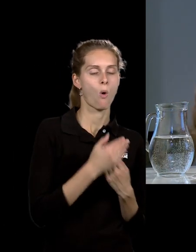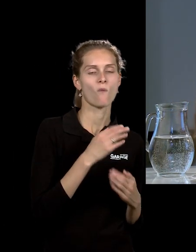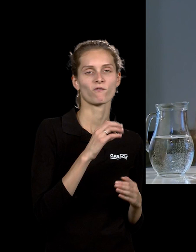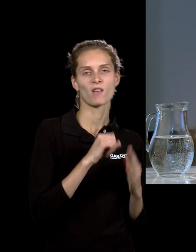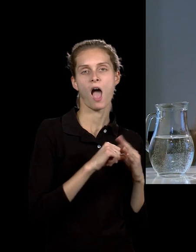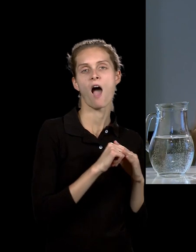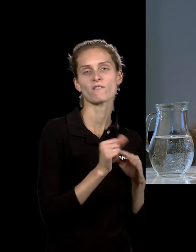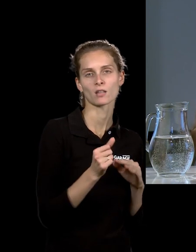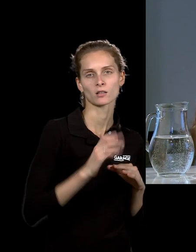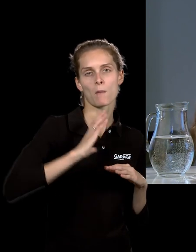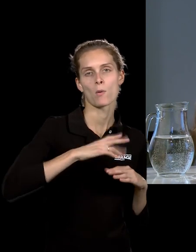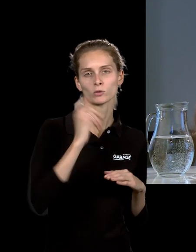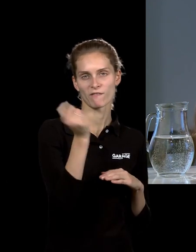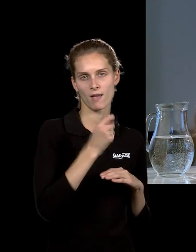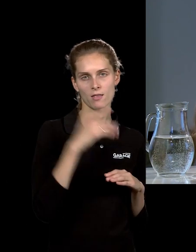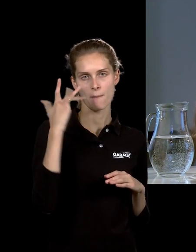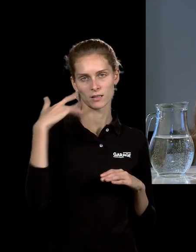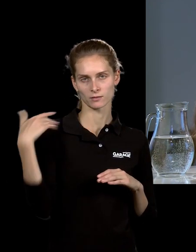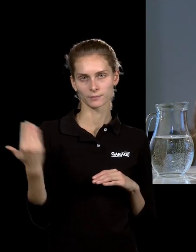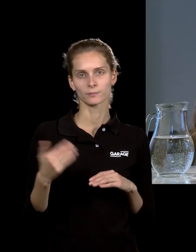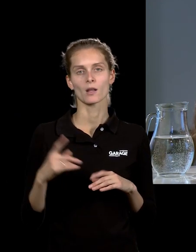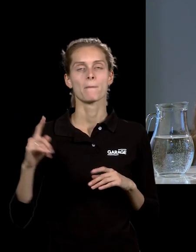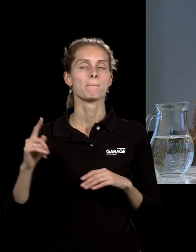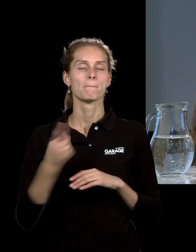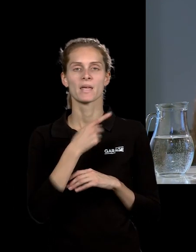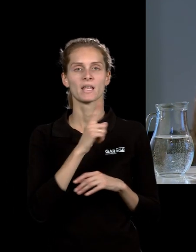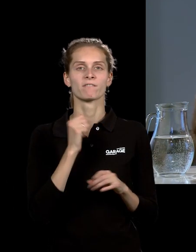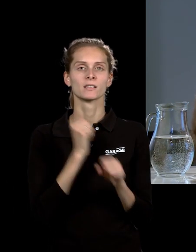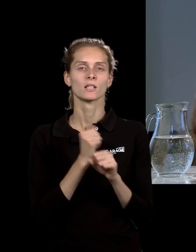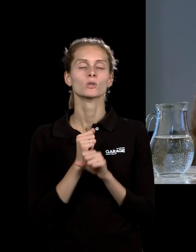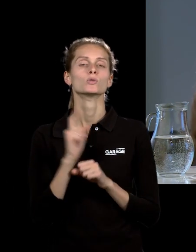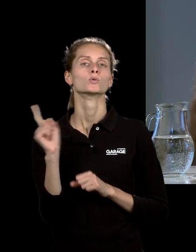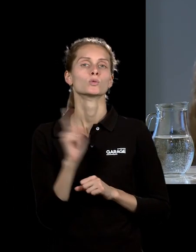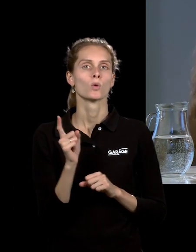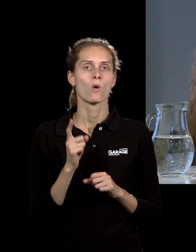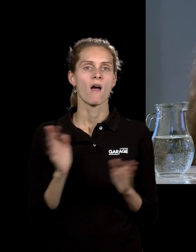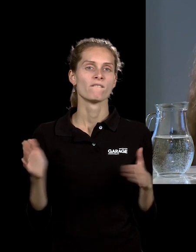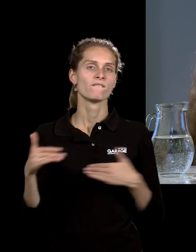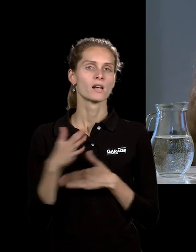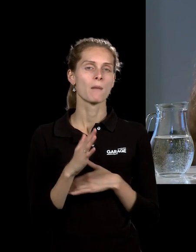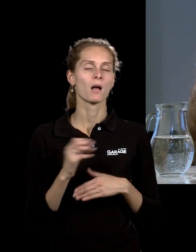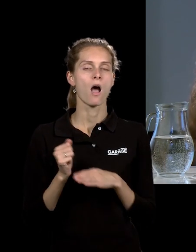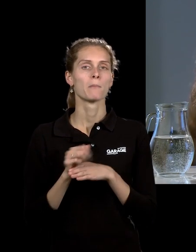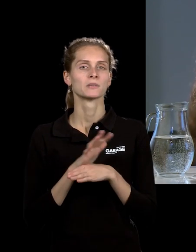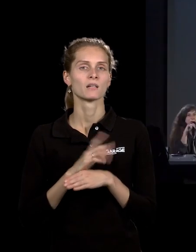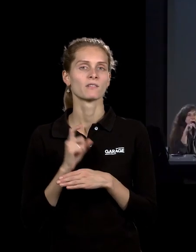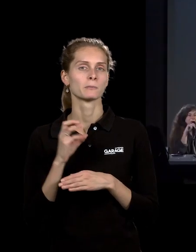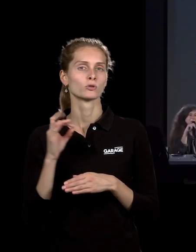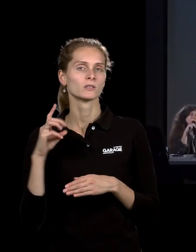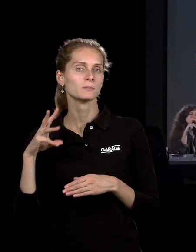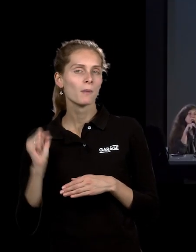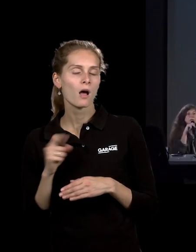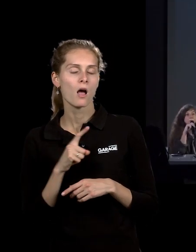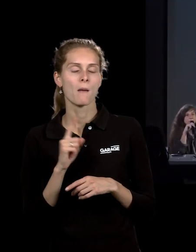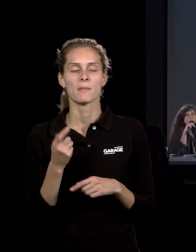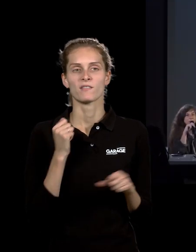американским. И первое, что он начинает делать, он начинает, естественно, в рамках абстрактного экспрессионизма, потому что ничего больше не было. Первое, что он делает,